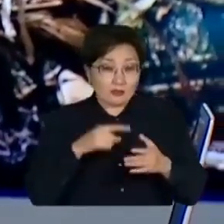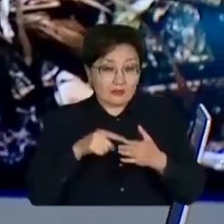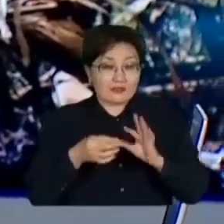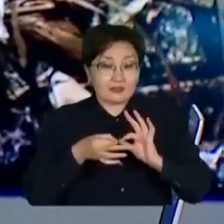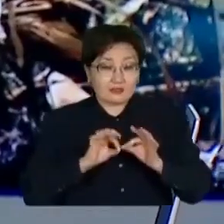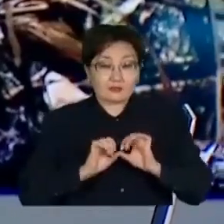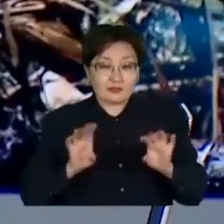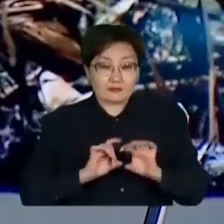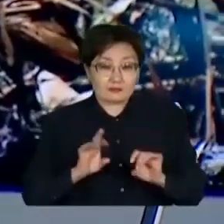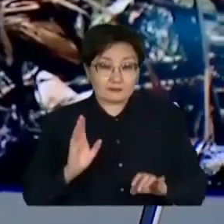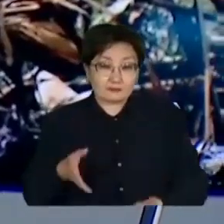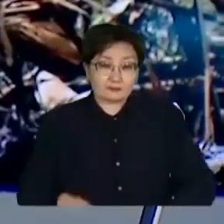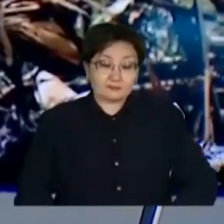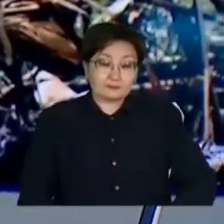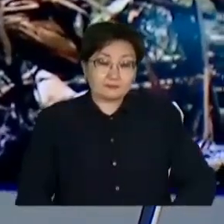Нұрғиса Қаржаубай тыңдап келді.